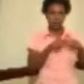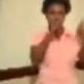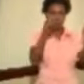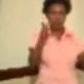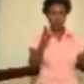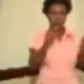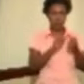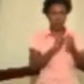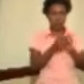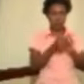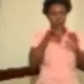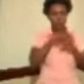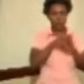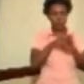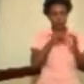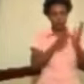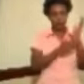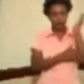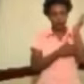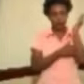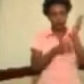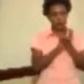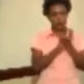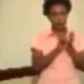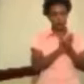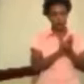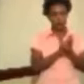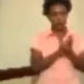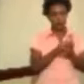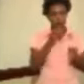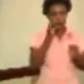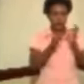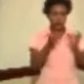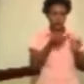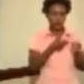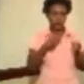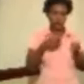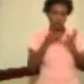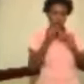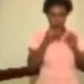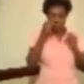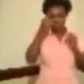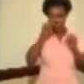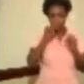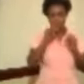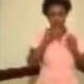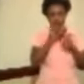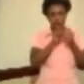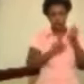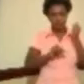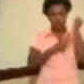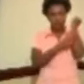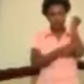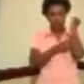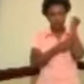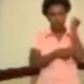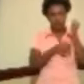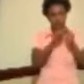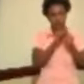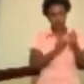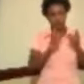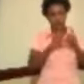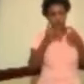de Port-au-Prince, tout le monde connaît ça, le plaisir. La décentralisation, c'est un mode de fonctionnement, pas nécessairement